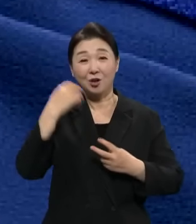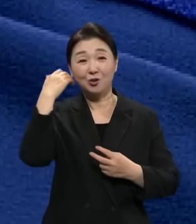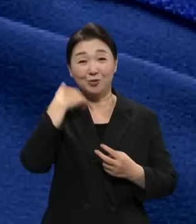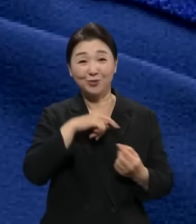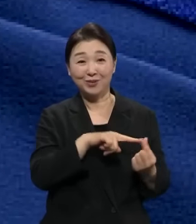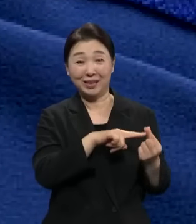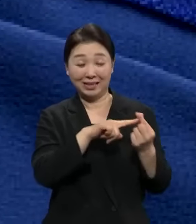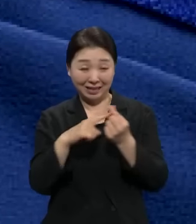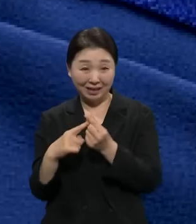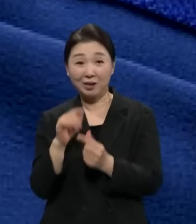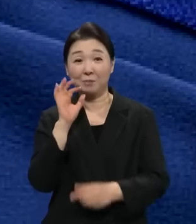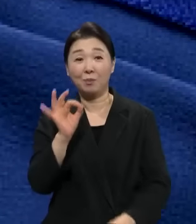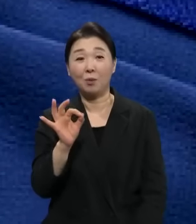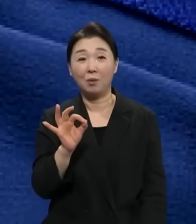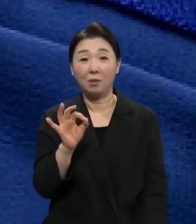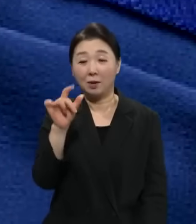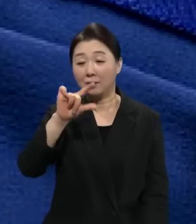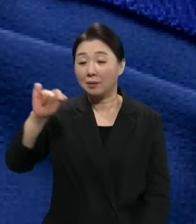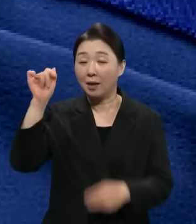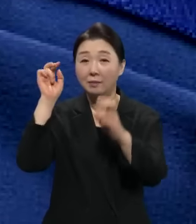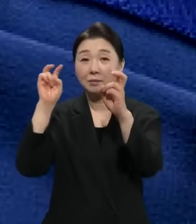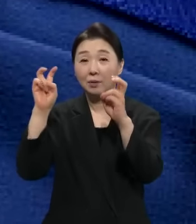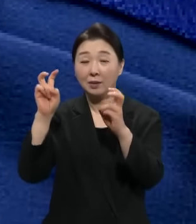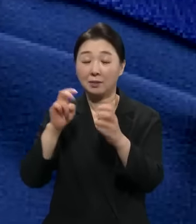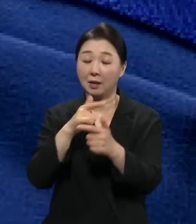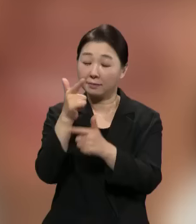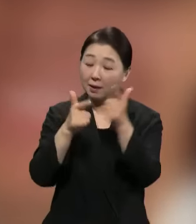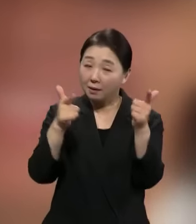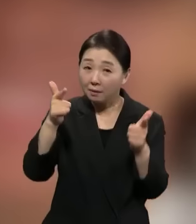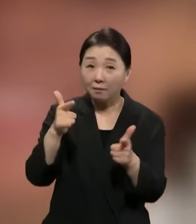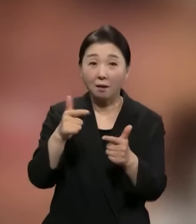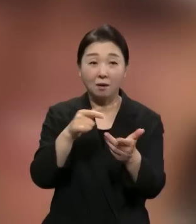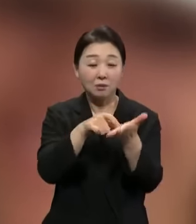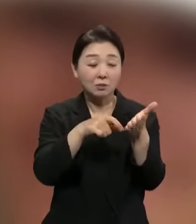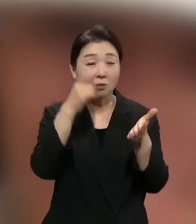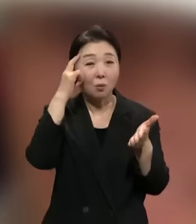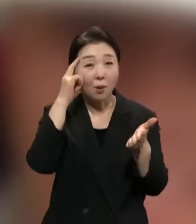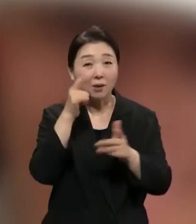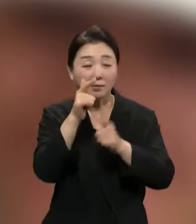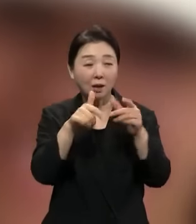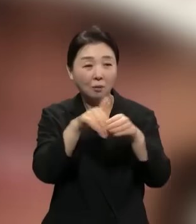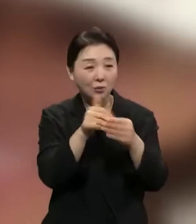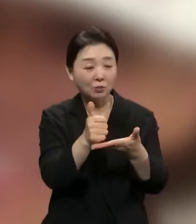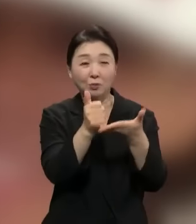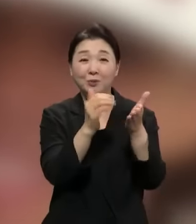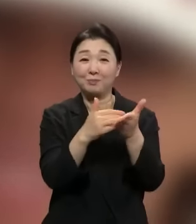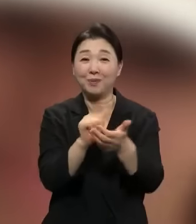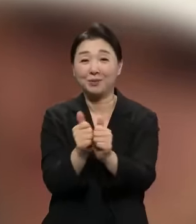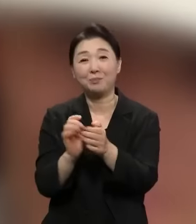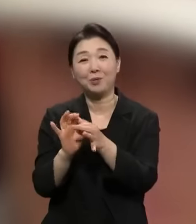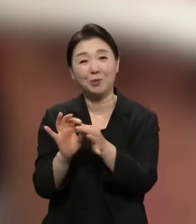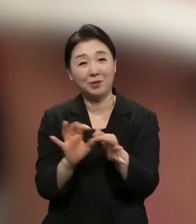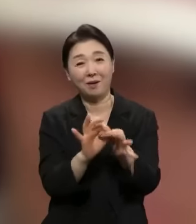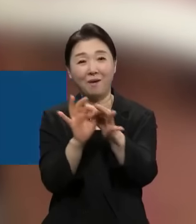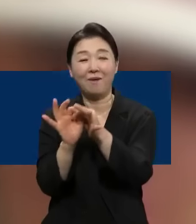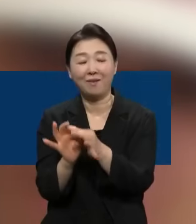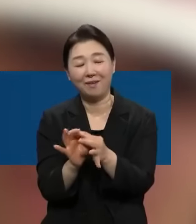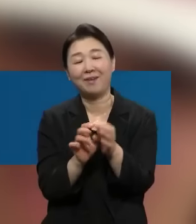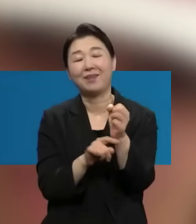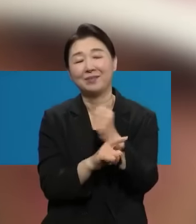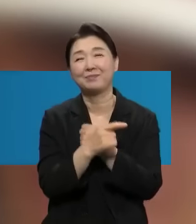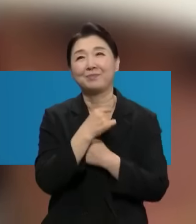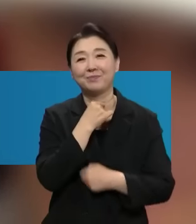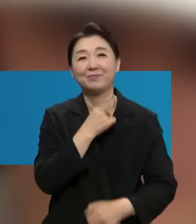보입니다. 나이키는 여러 나라의 언어를 적은 이유에 대해서 다양한 문화를 존중하고 스포츠를 통해 연결되고자 하는